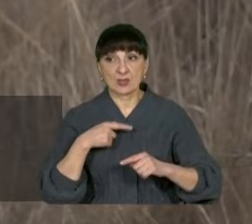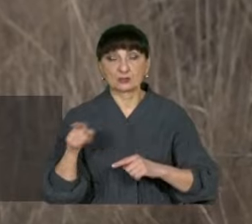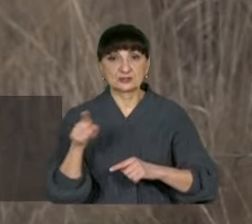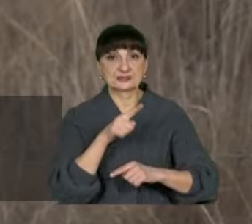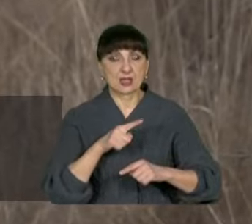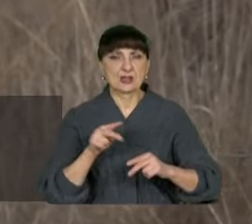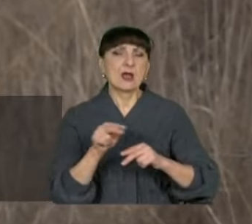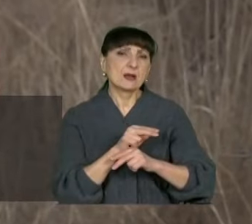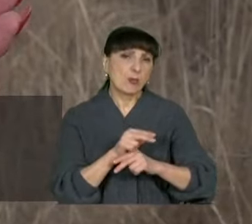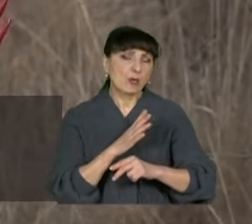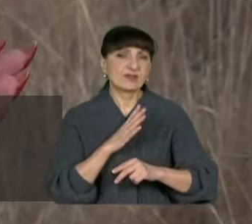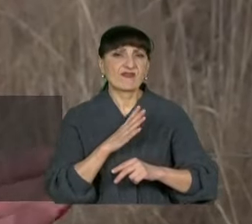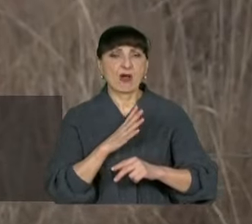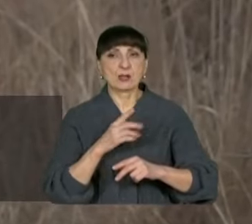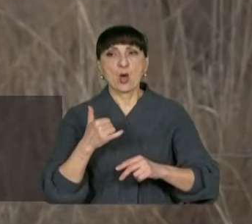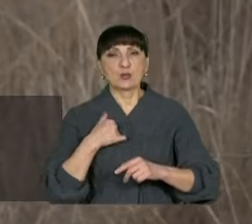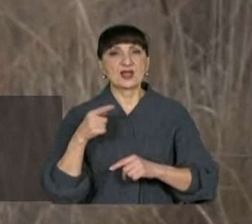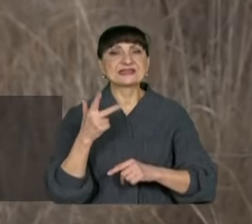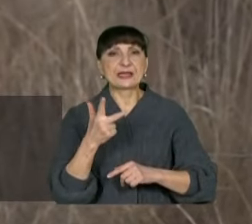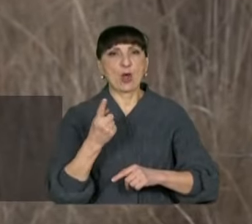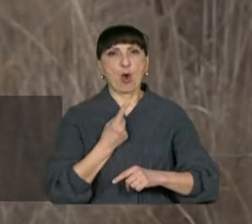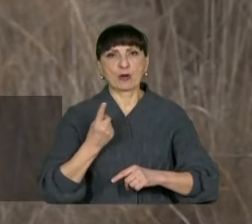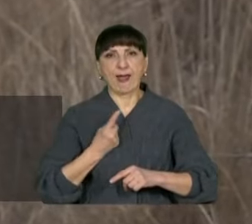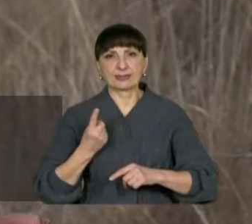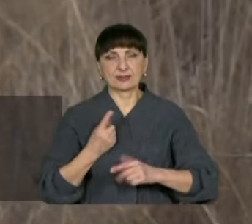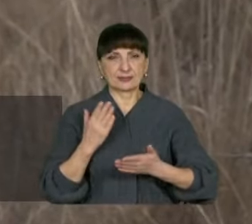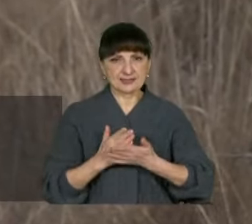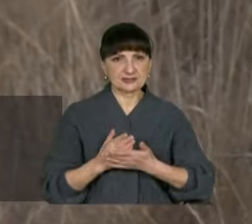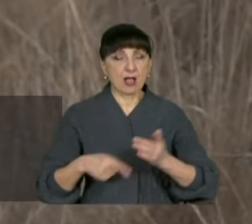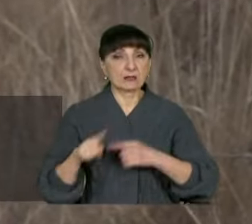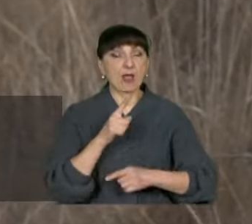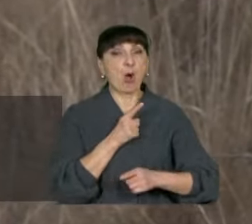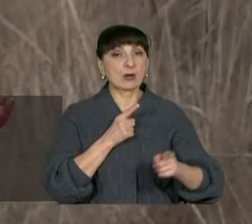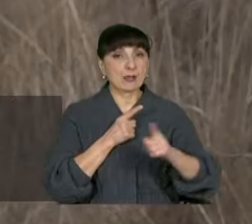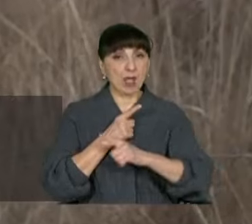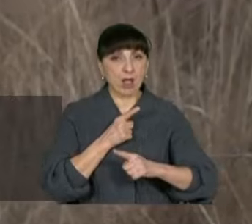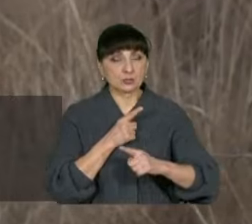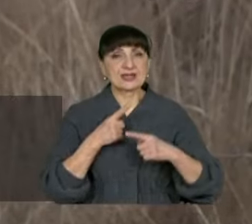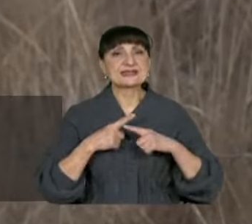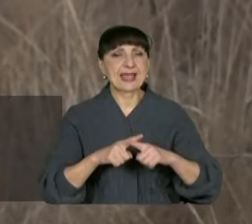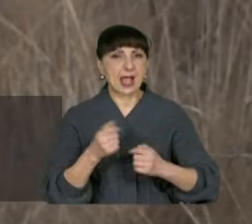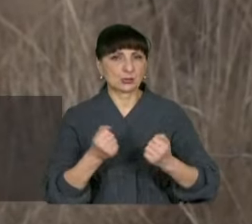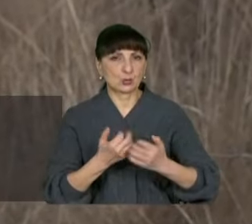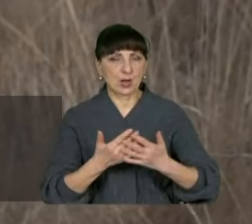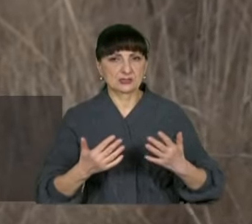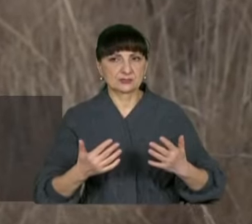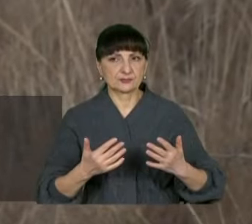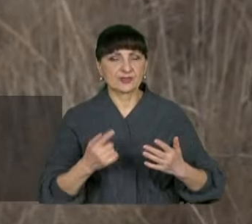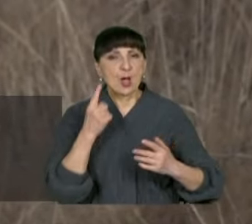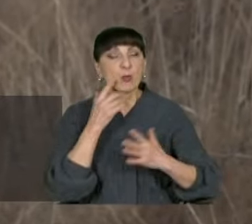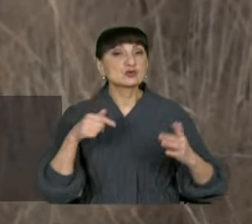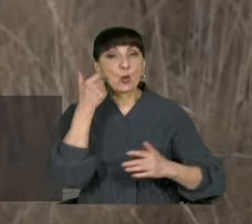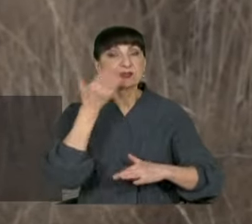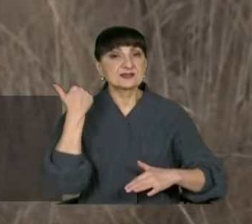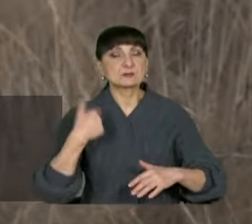где ремонт делаем, где. Поэтому у меня здесь три охранника находятся, потому что они охраняют технику. Больше года назад